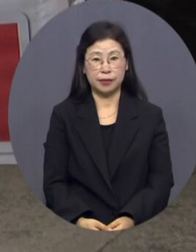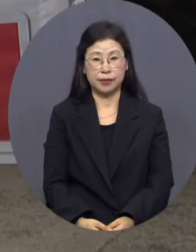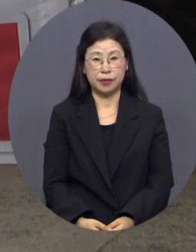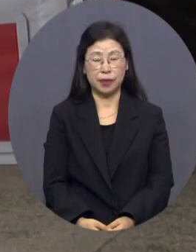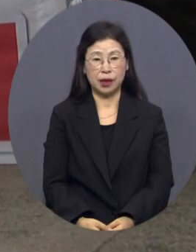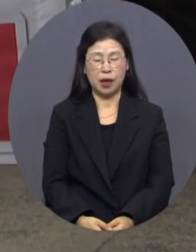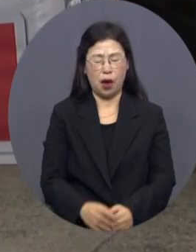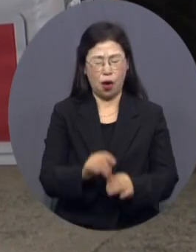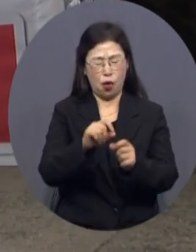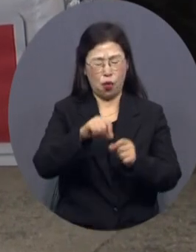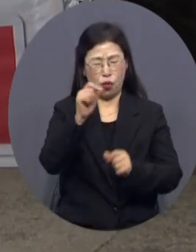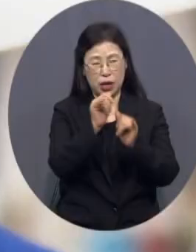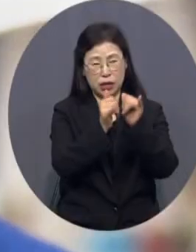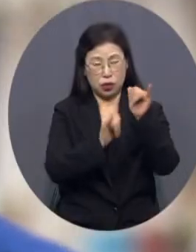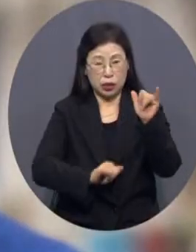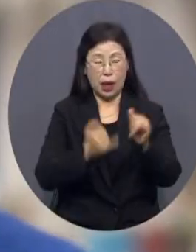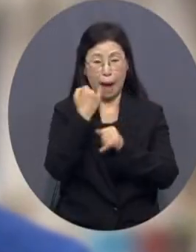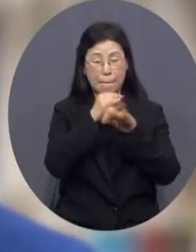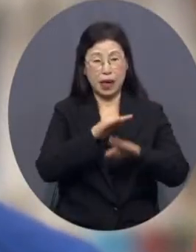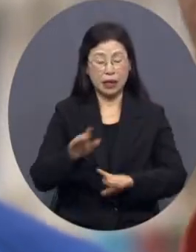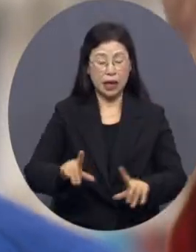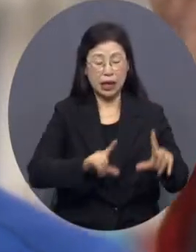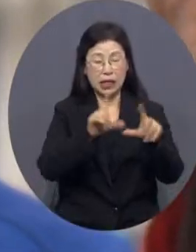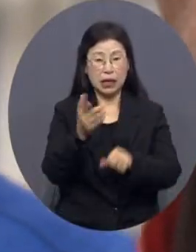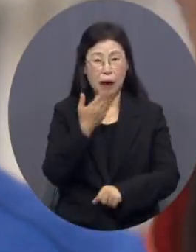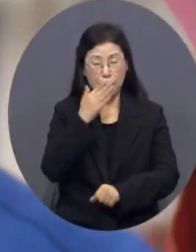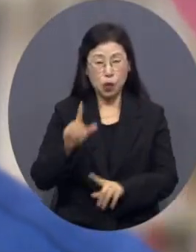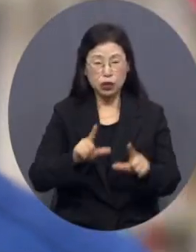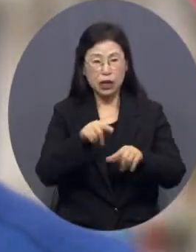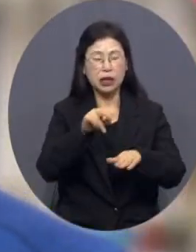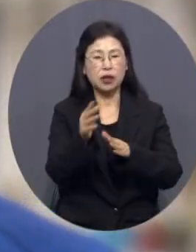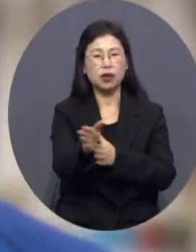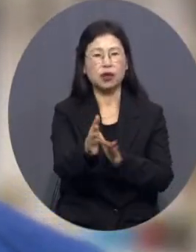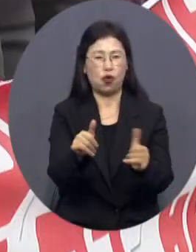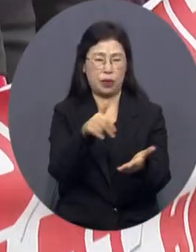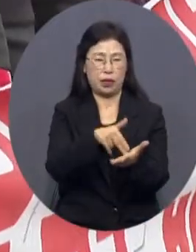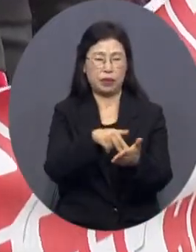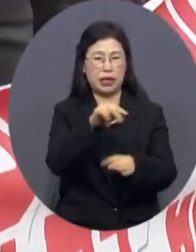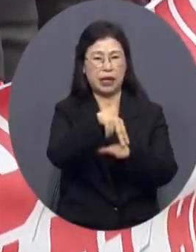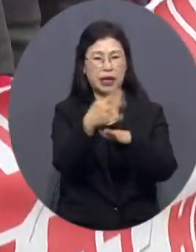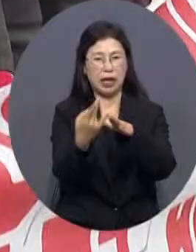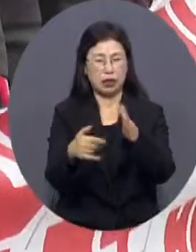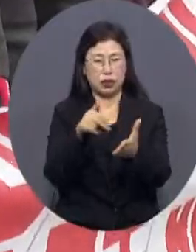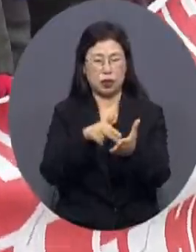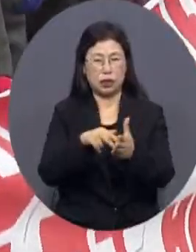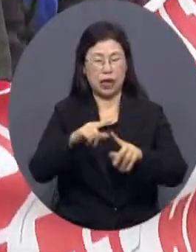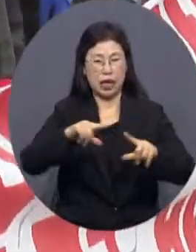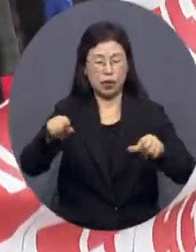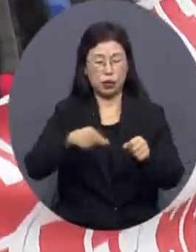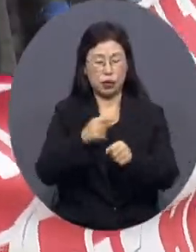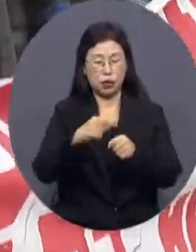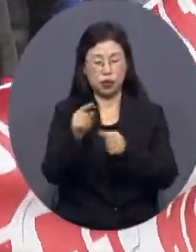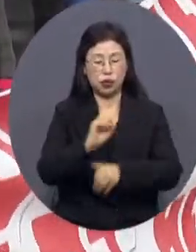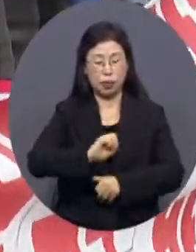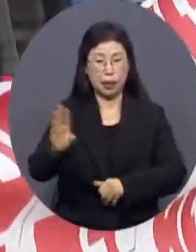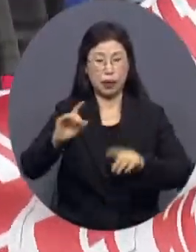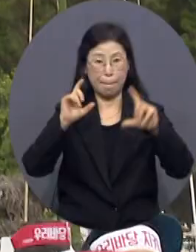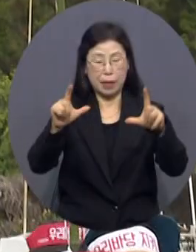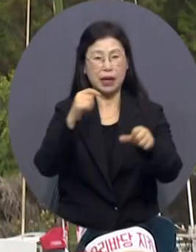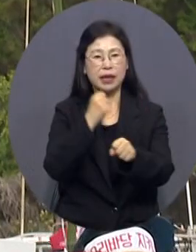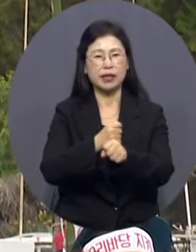수십 년의 세월 동안 바다를 생활터전으로 삼아온 어민과 해녀들은 일본의 오염수 방류 결정을 강력하게